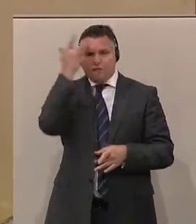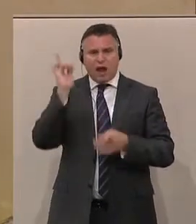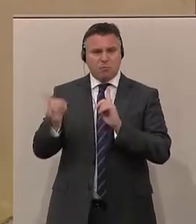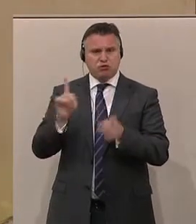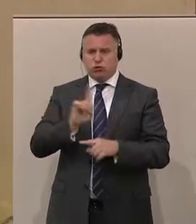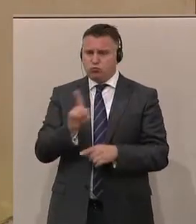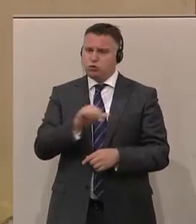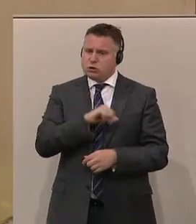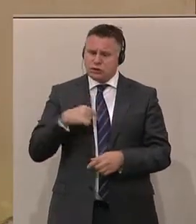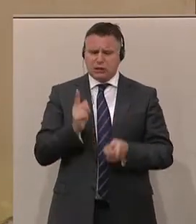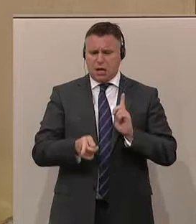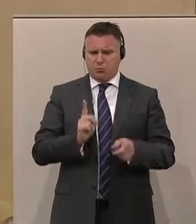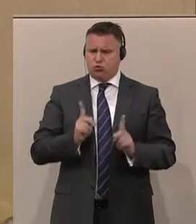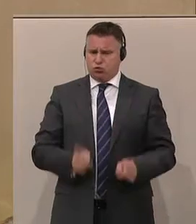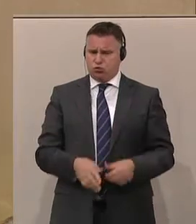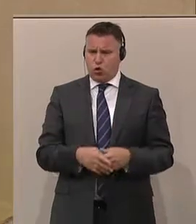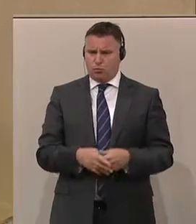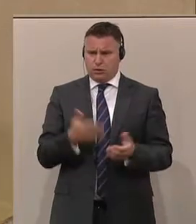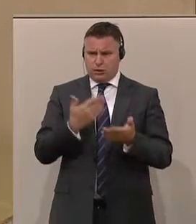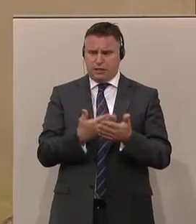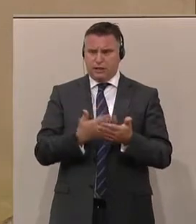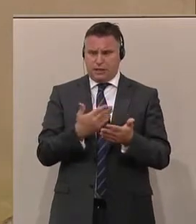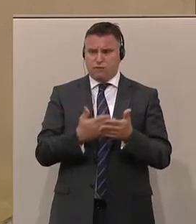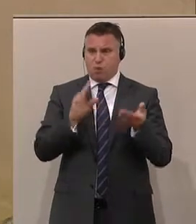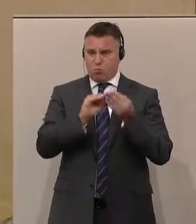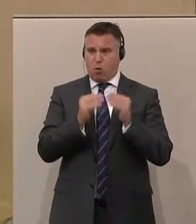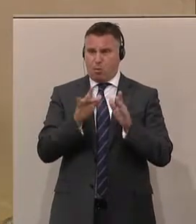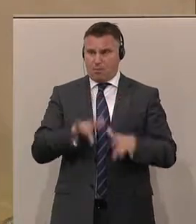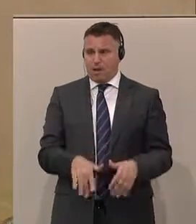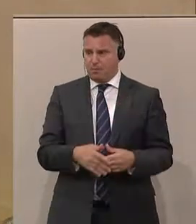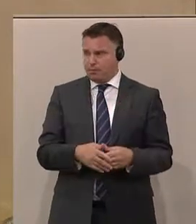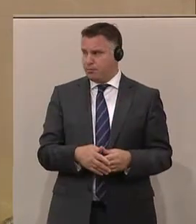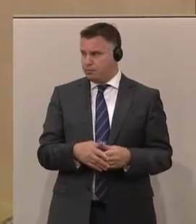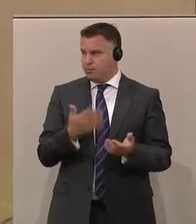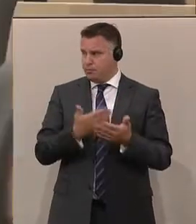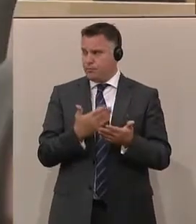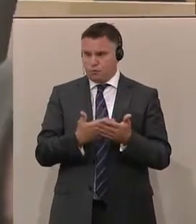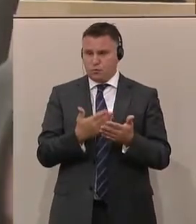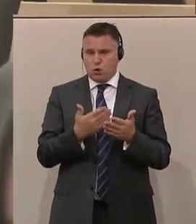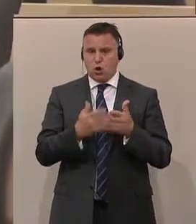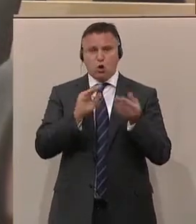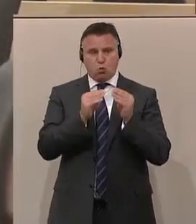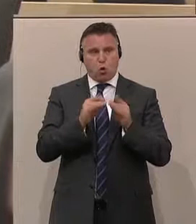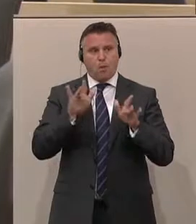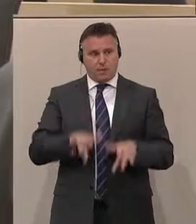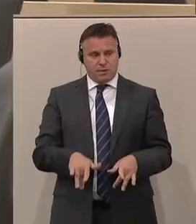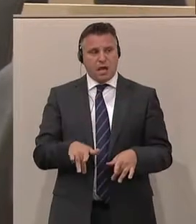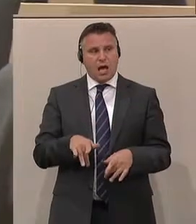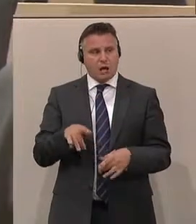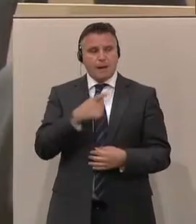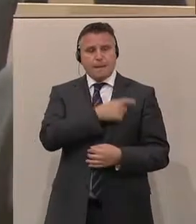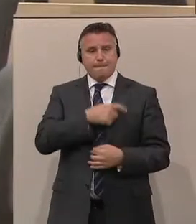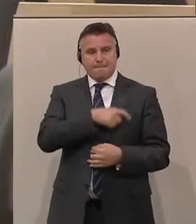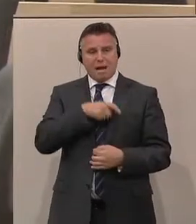was Sie wollen. Und genau das ist das Problem, vor dem wir stehen. Wir haben das Problem, dass die Gewerkschaft sich eine Partei